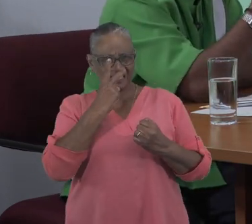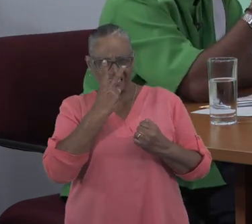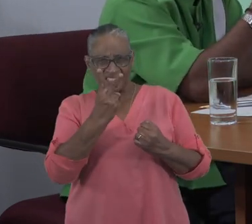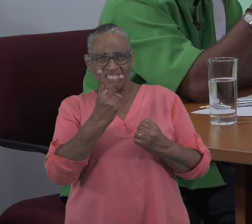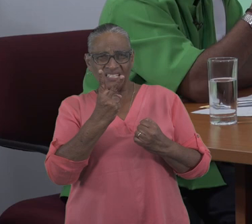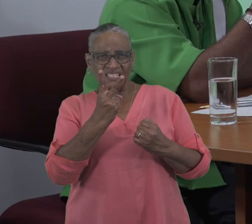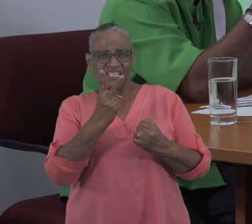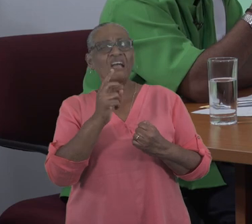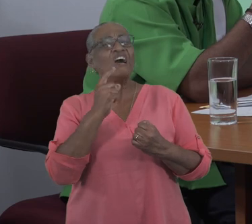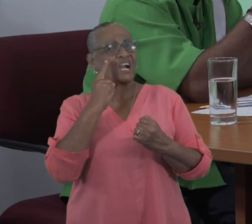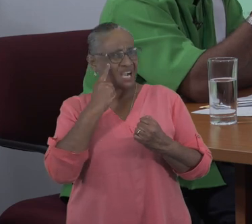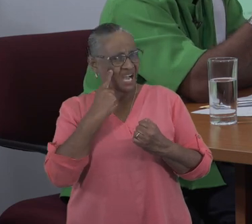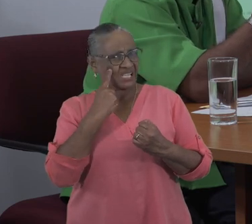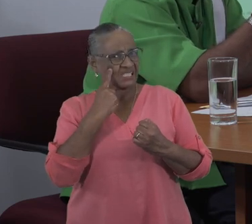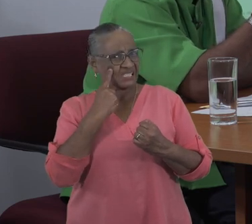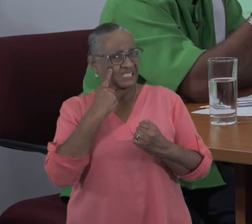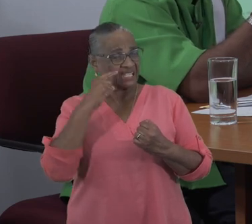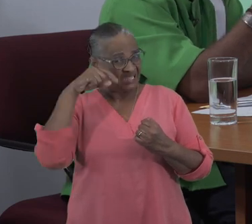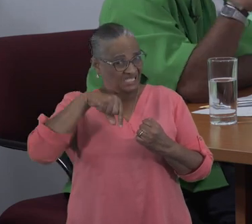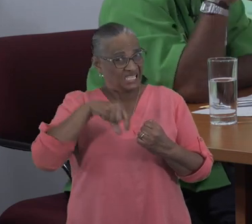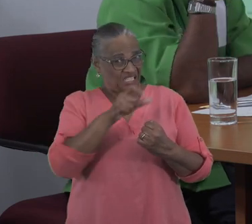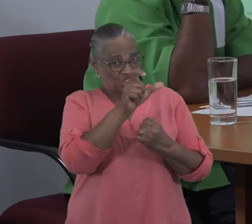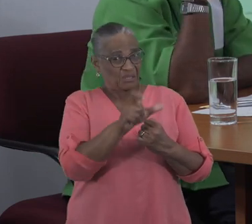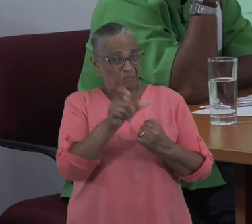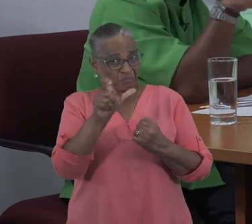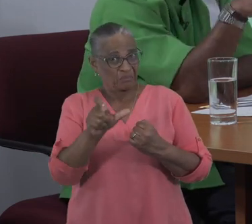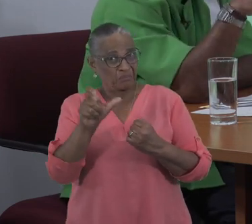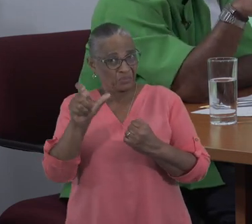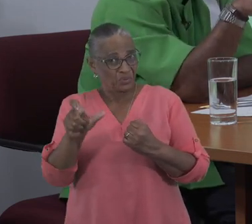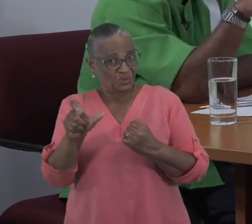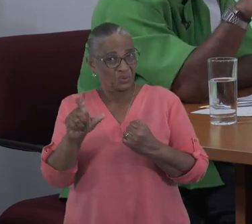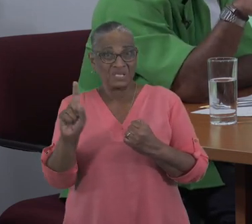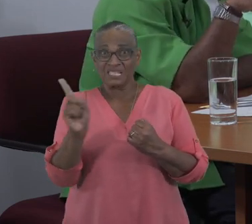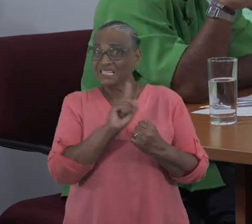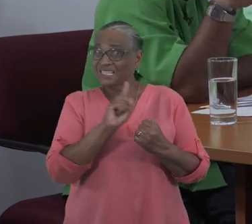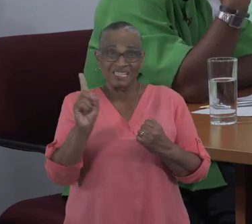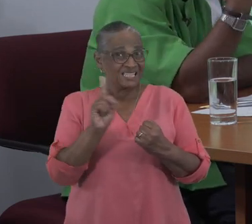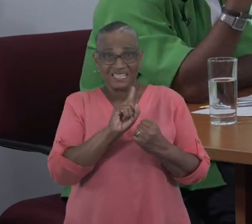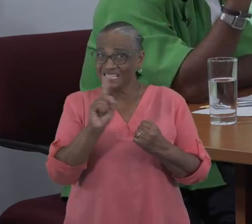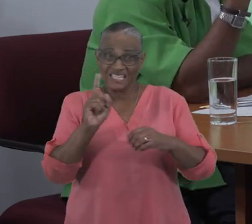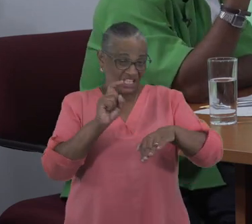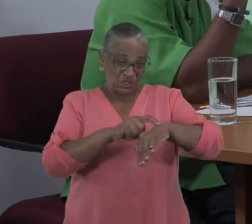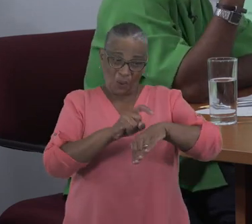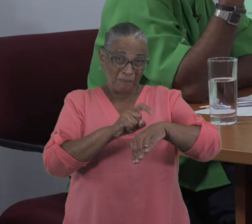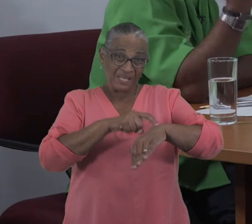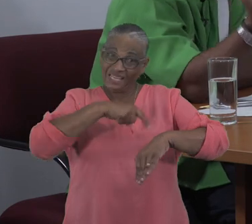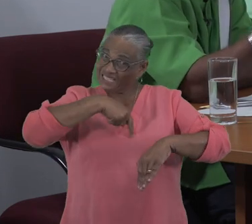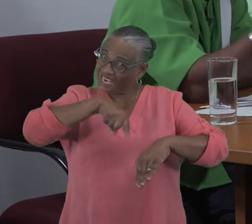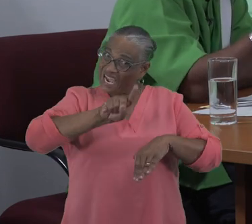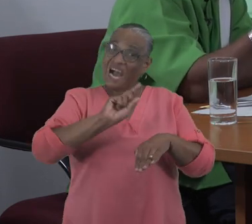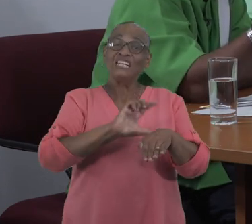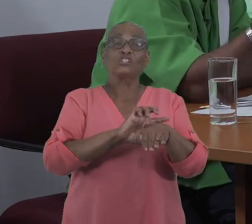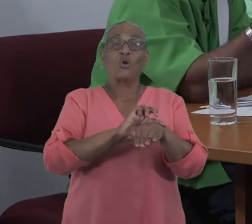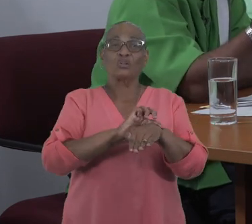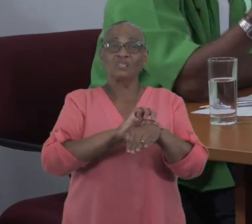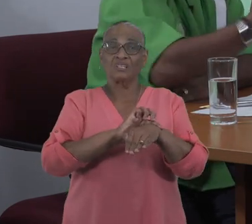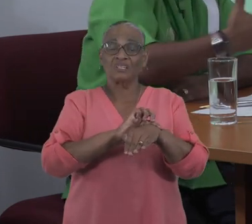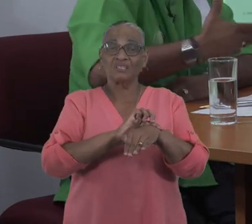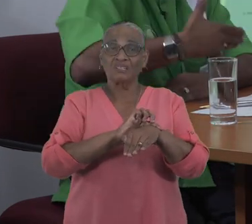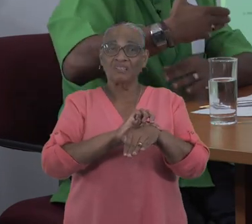stellen dat de kans, als deze mensen niet op tijd naar de arts